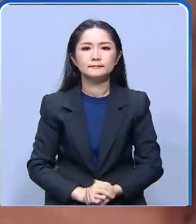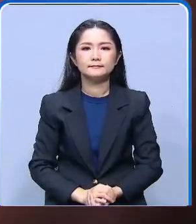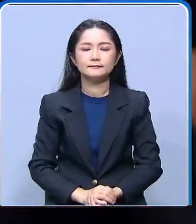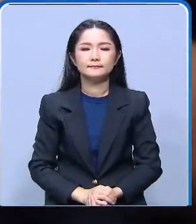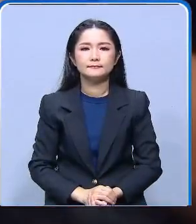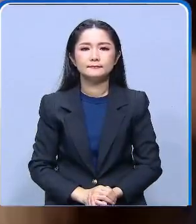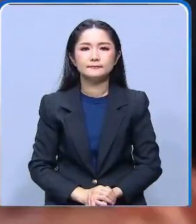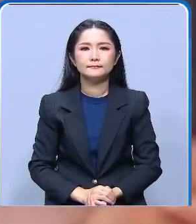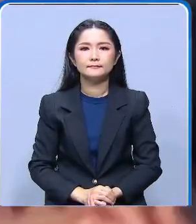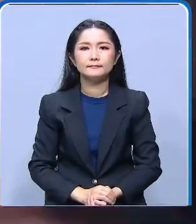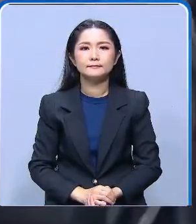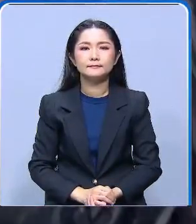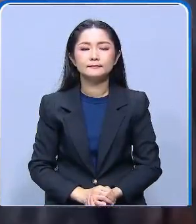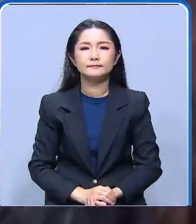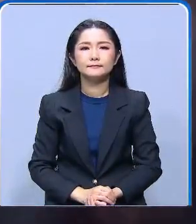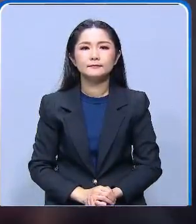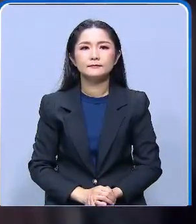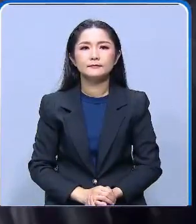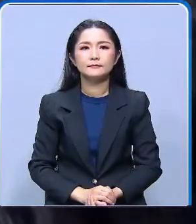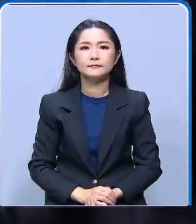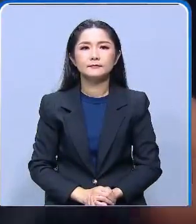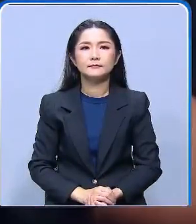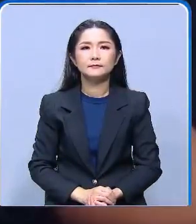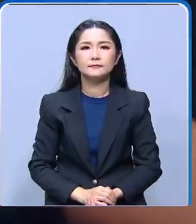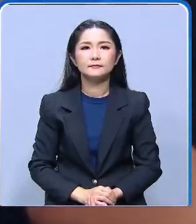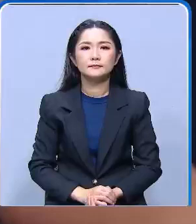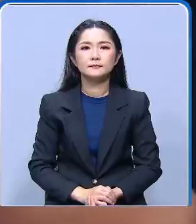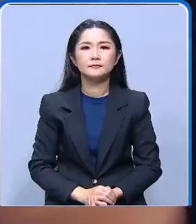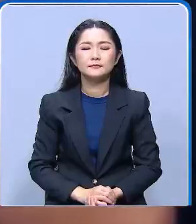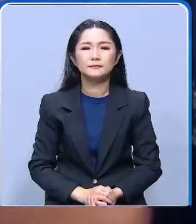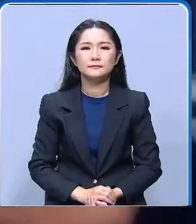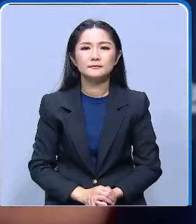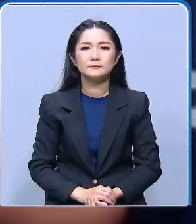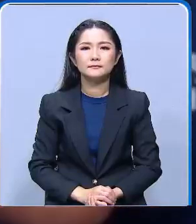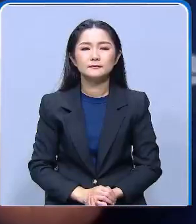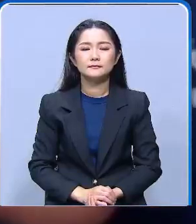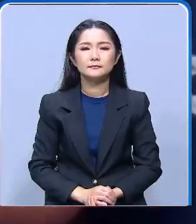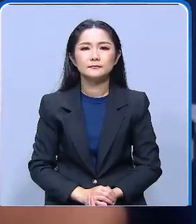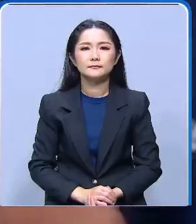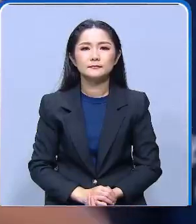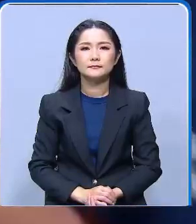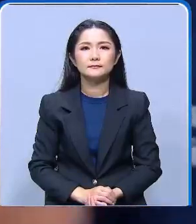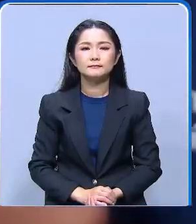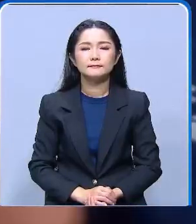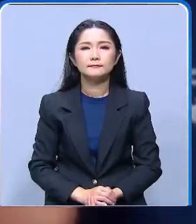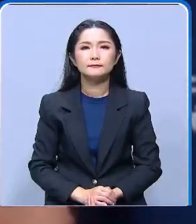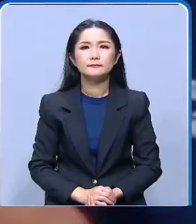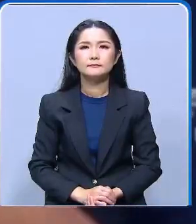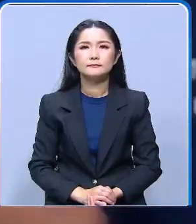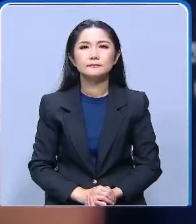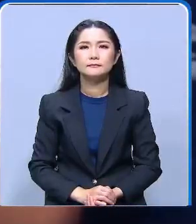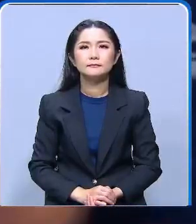ได้ครับพี่แก้ขนาดดูดิปิดตาน้องไว้ปิดตาน้องไว้กระเด็นเข้า เดี๋ยวเปิดประตูให้หน่อ